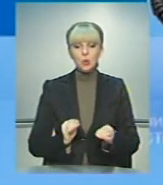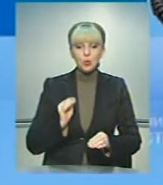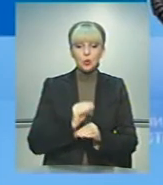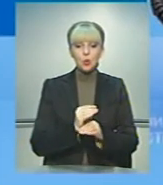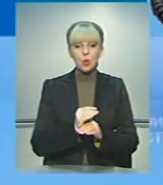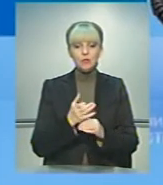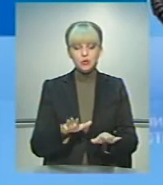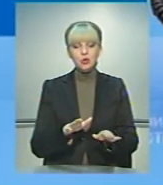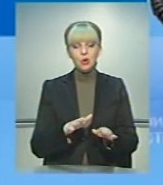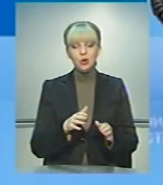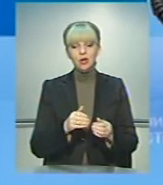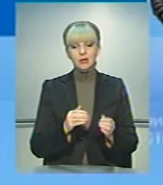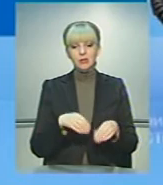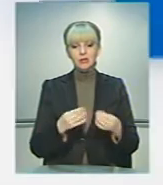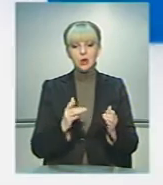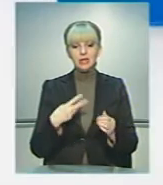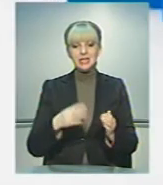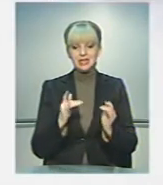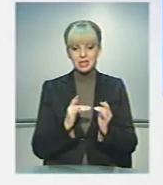ще розгорнуто 30 ліжок.